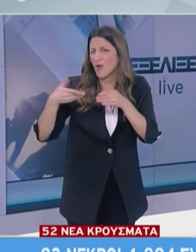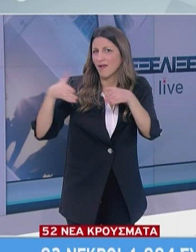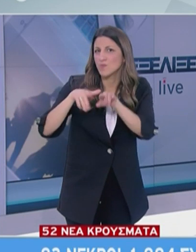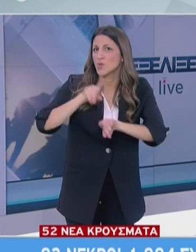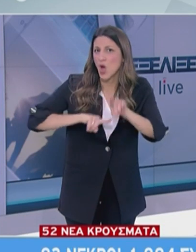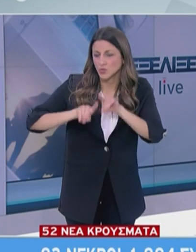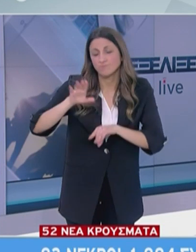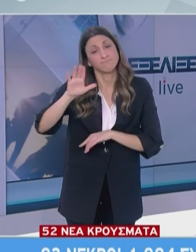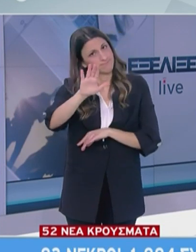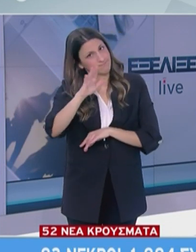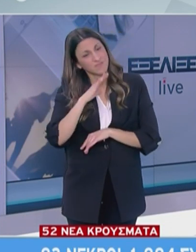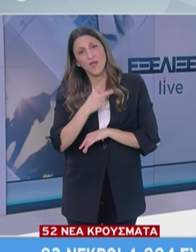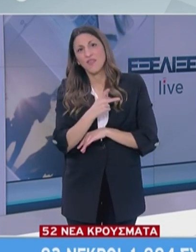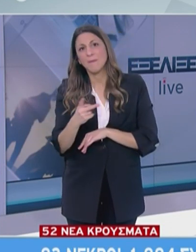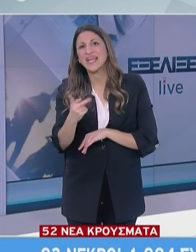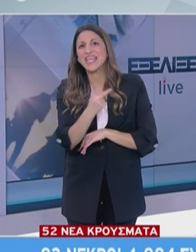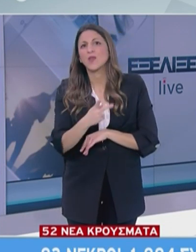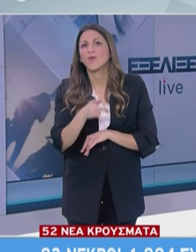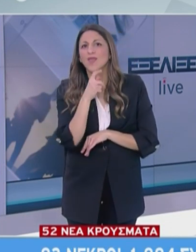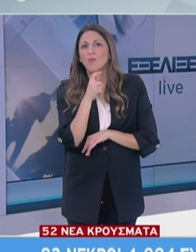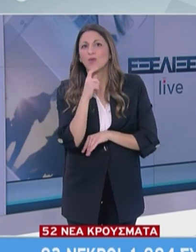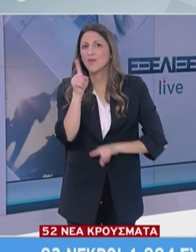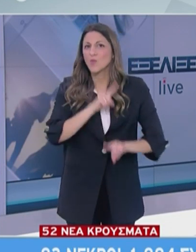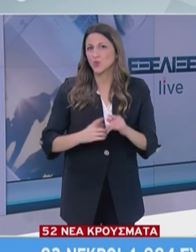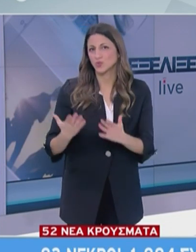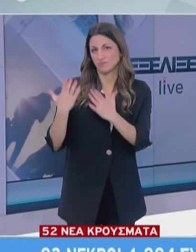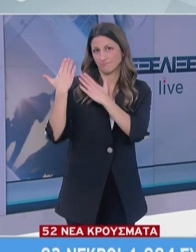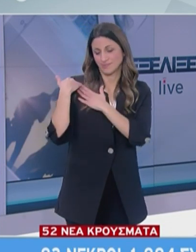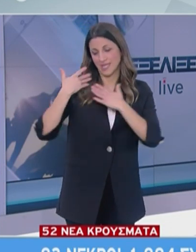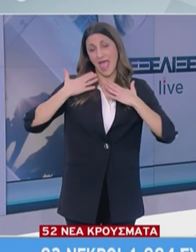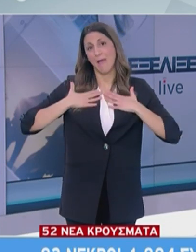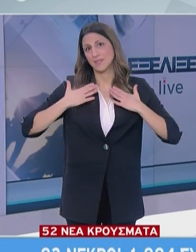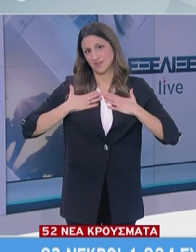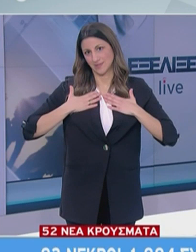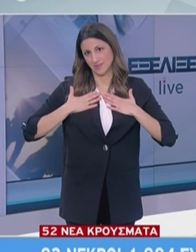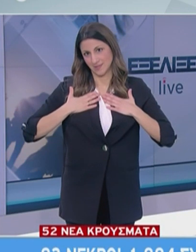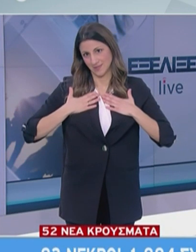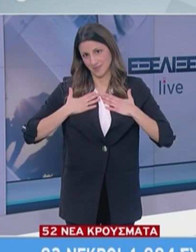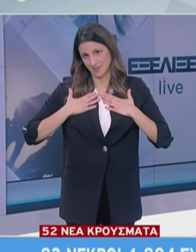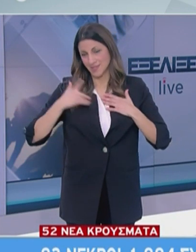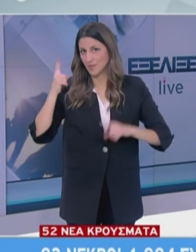πω ότι η κοινωνική πολιτική βεβαίως και ασκεί η πολιτεία. Σε καμία περίπτωση δεν αφήνουμε